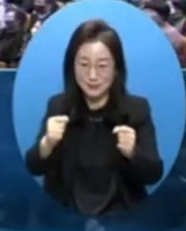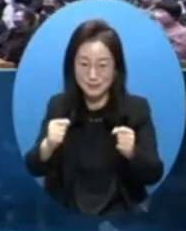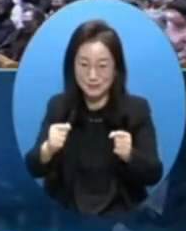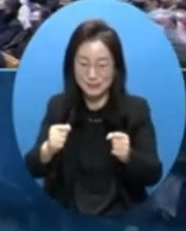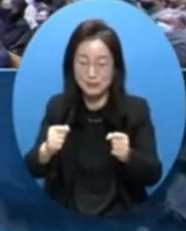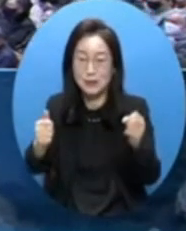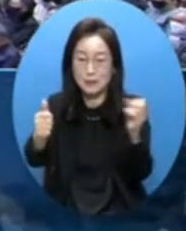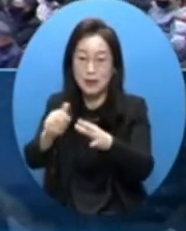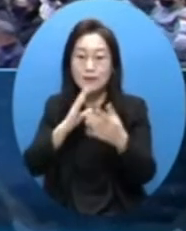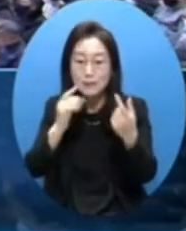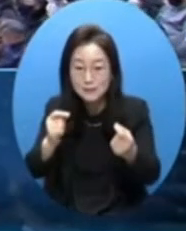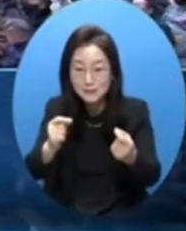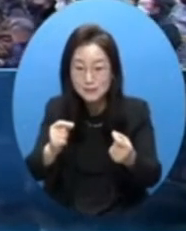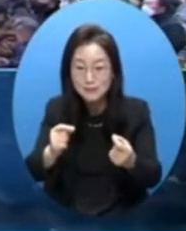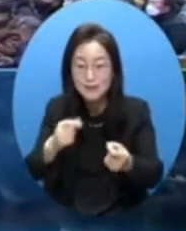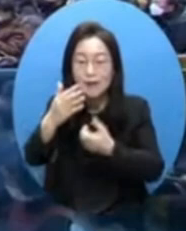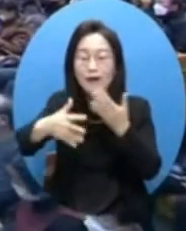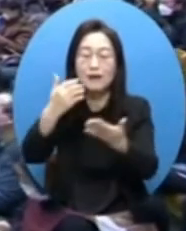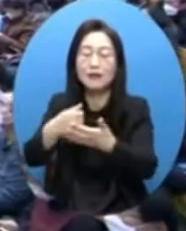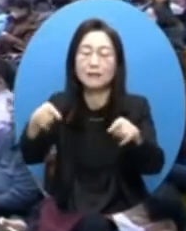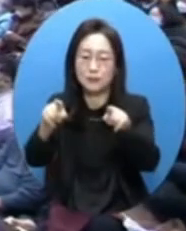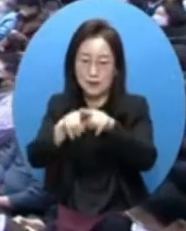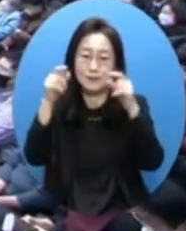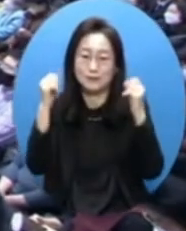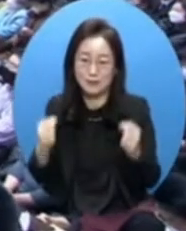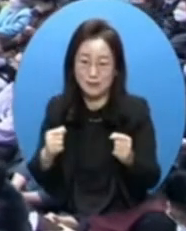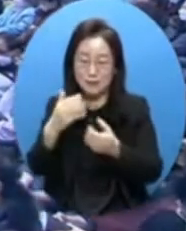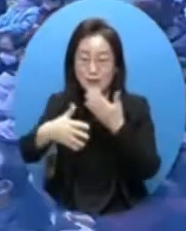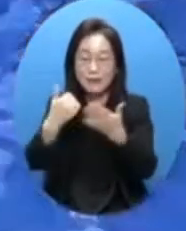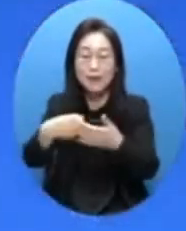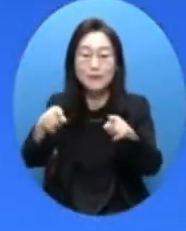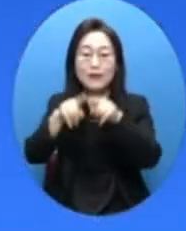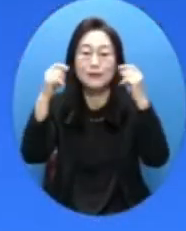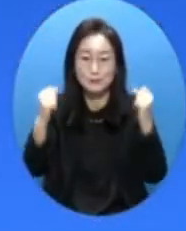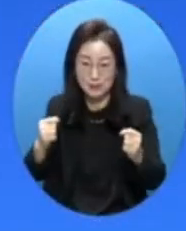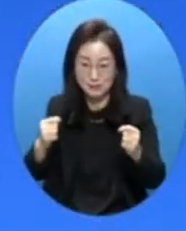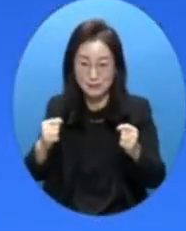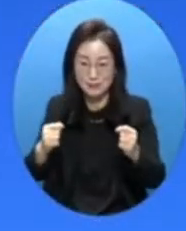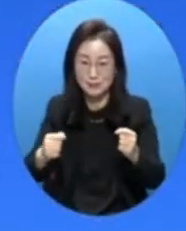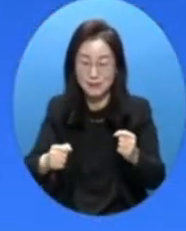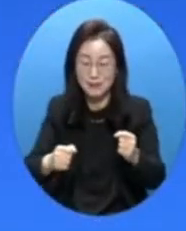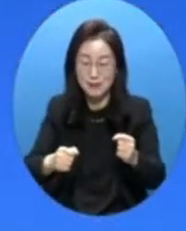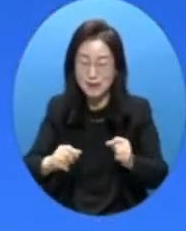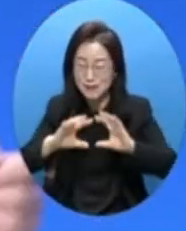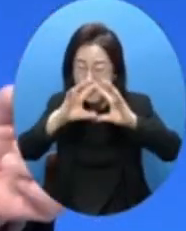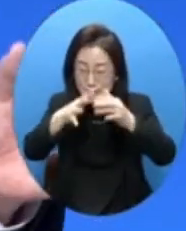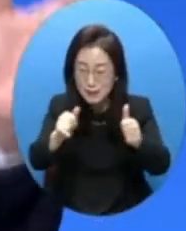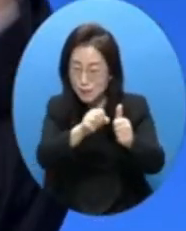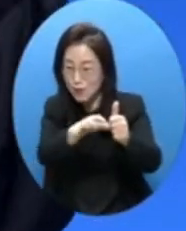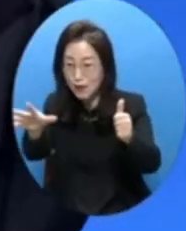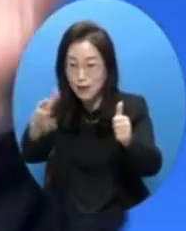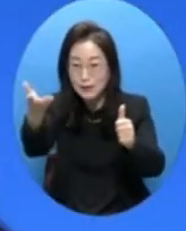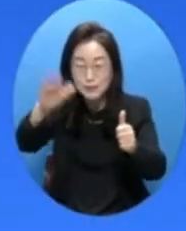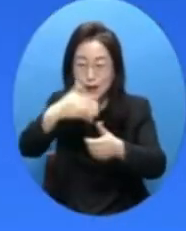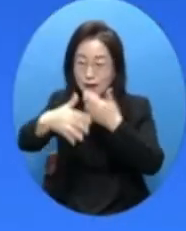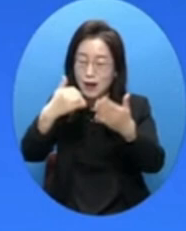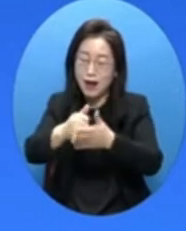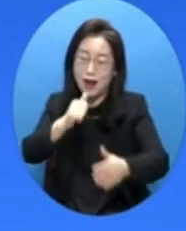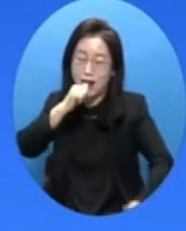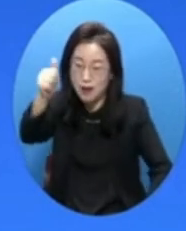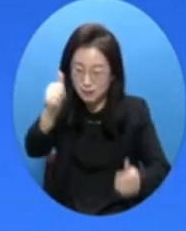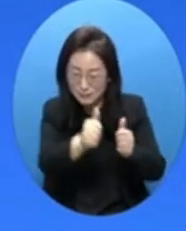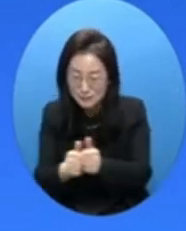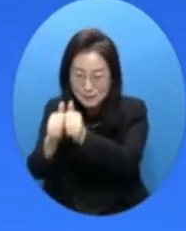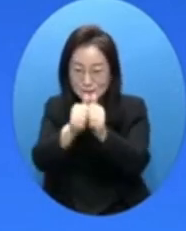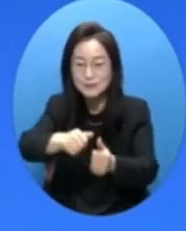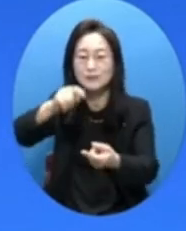하시니라. 아멘. 하나님이 우리 함께 하십니다. 하나님이 우리 함께 하십니다. 이스라엘 사람이 다 우리를 떠나도 하나님은 절대 우리를 떠나지 않으시고